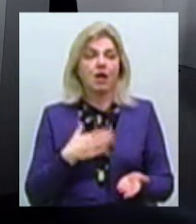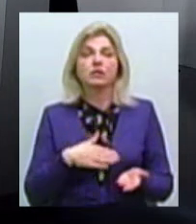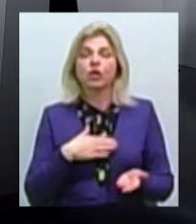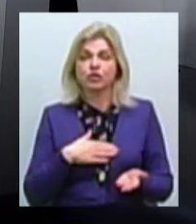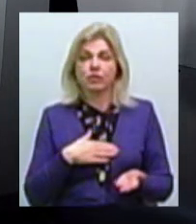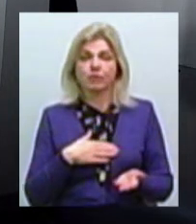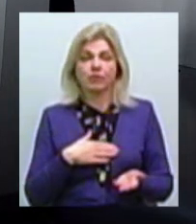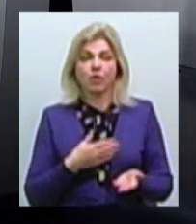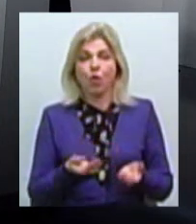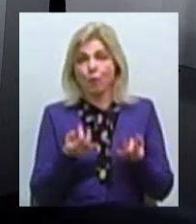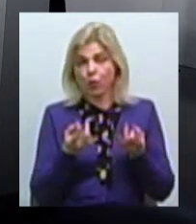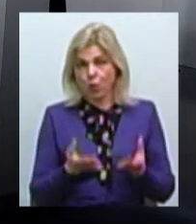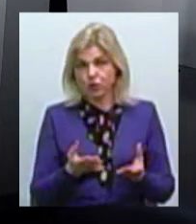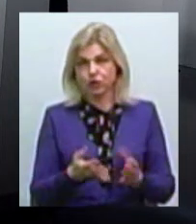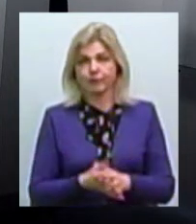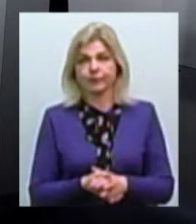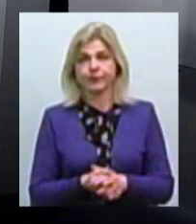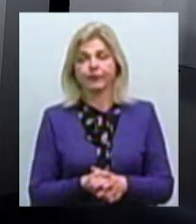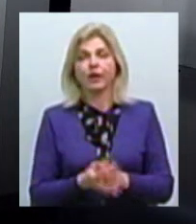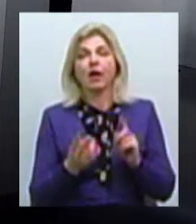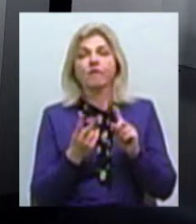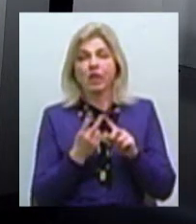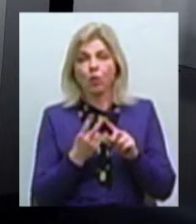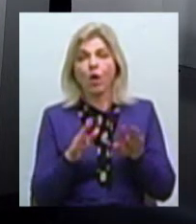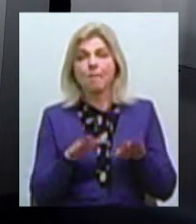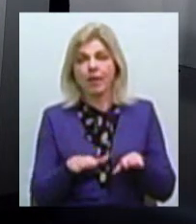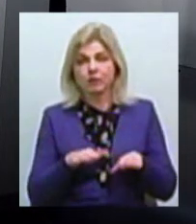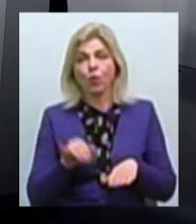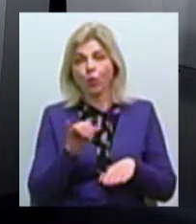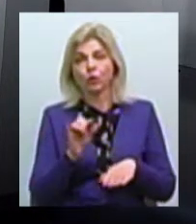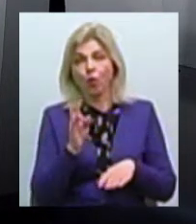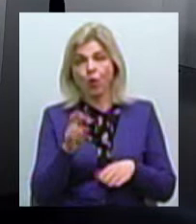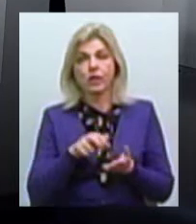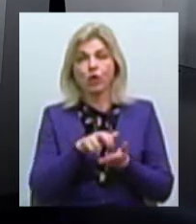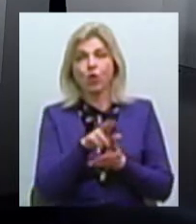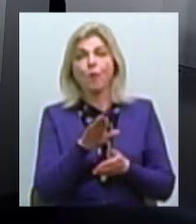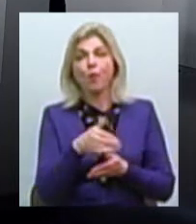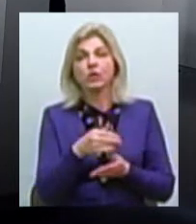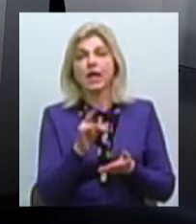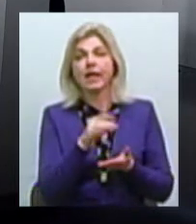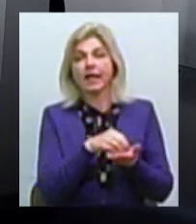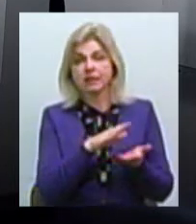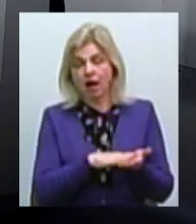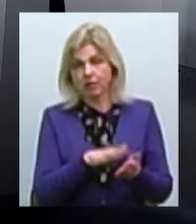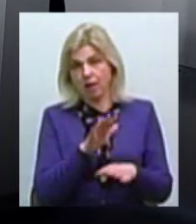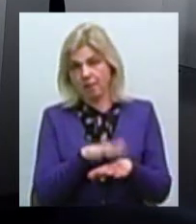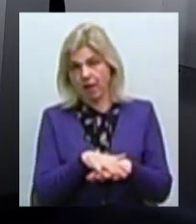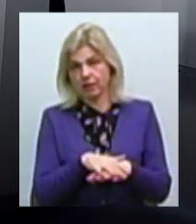допросе он фтору второе место куда он идет после регистратора это банк